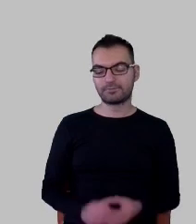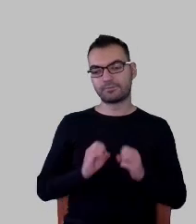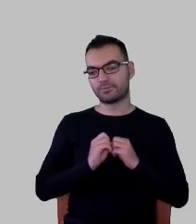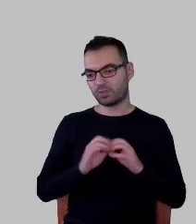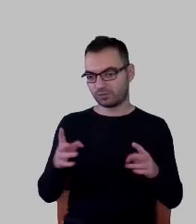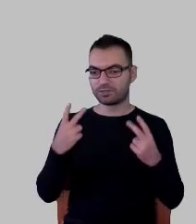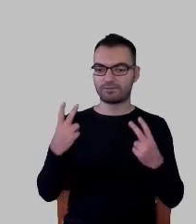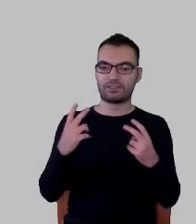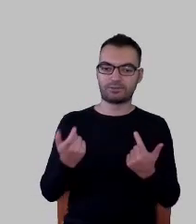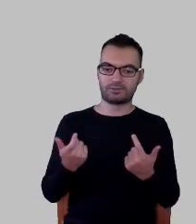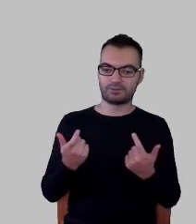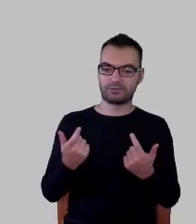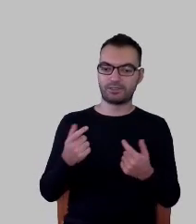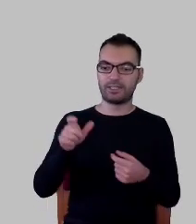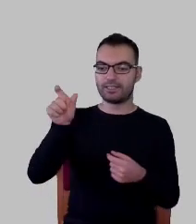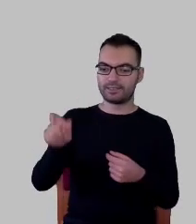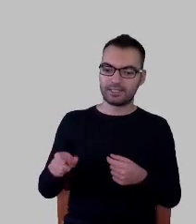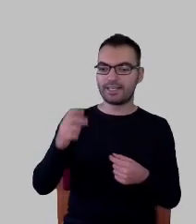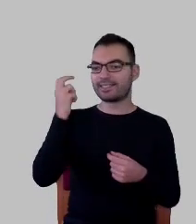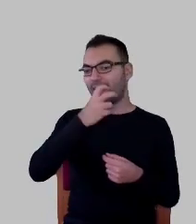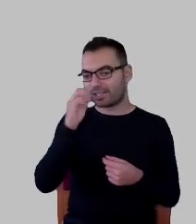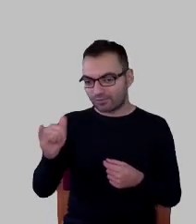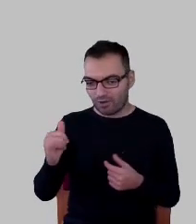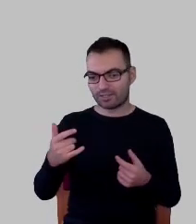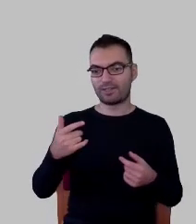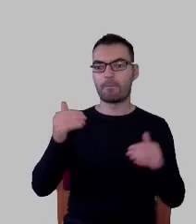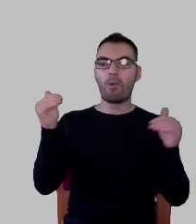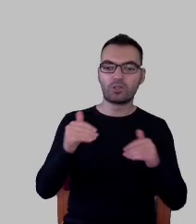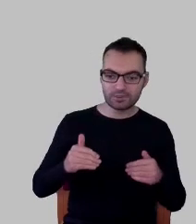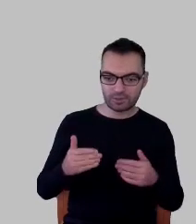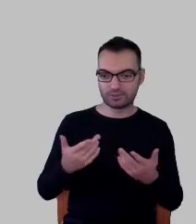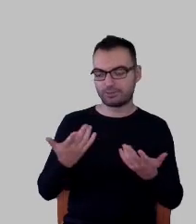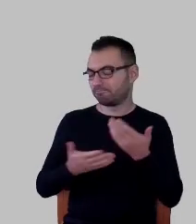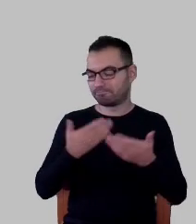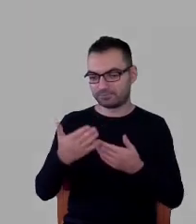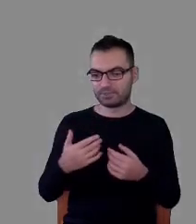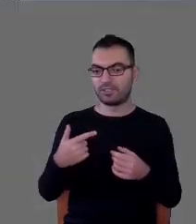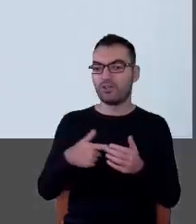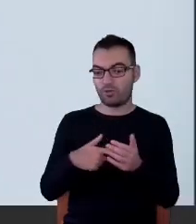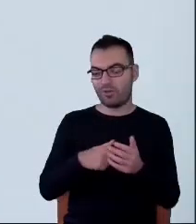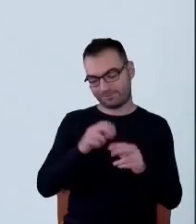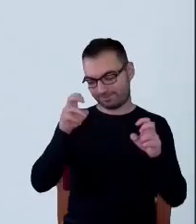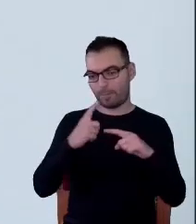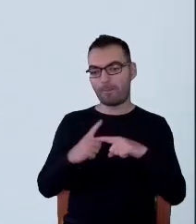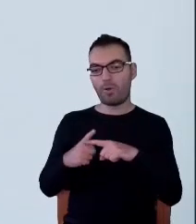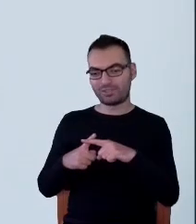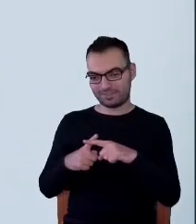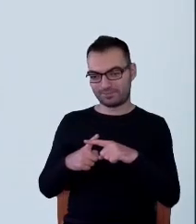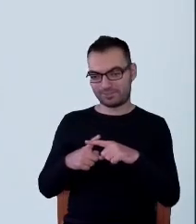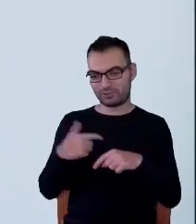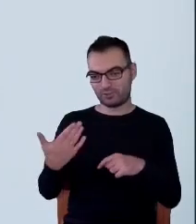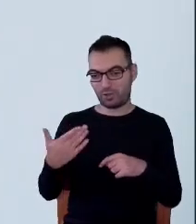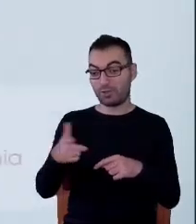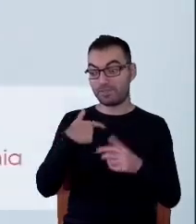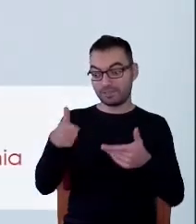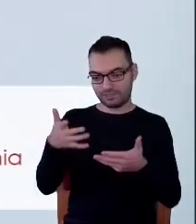Oczywiście istotne są też zainteresowania, potencjał, zdolności dziecka i na to właśnie, na tę pozytywną stronę funkcjonowania dziecka też